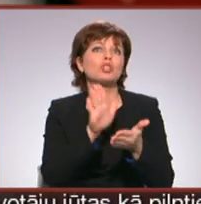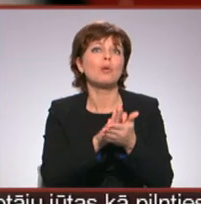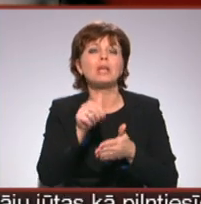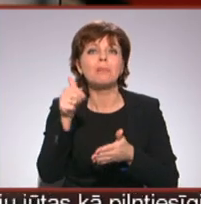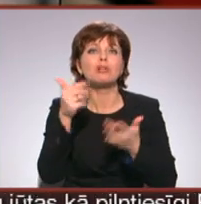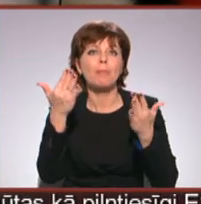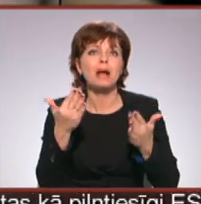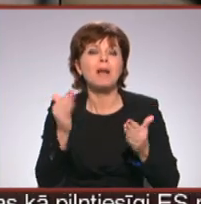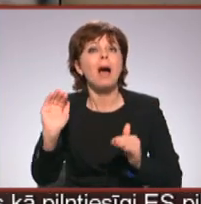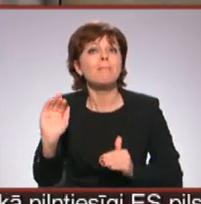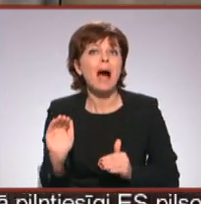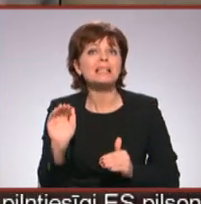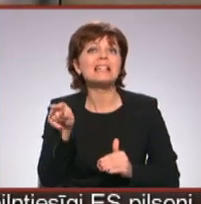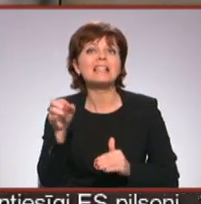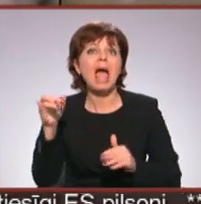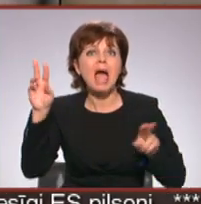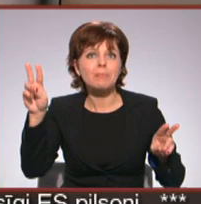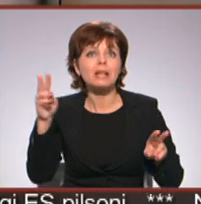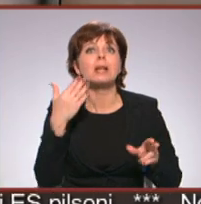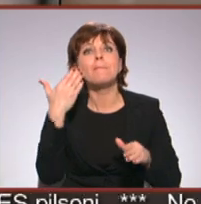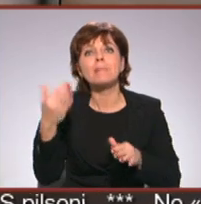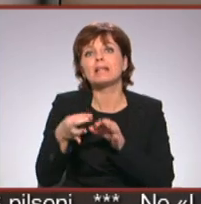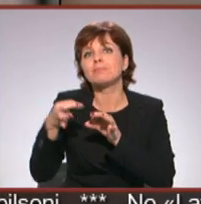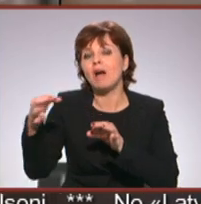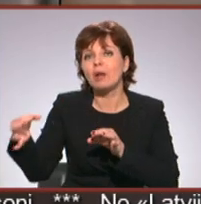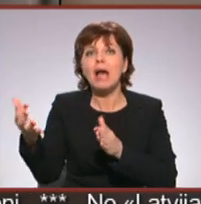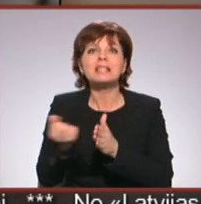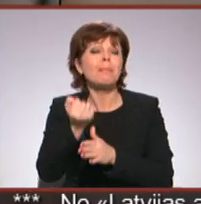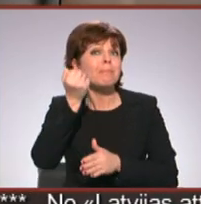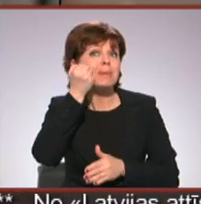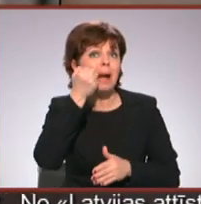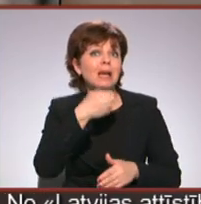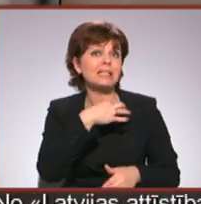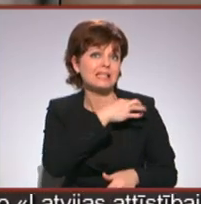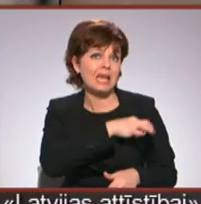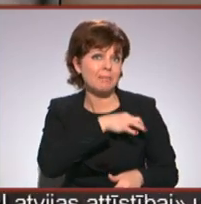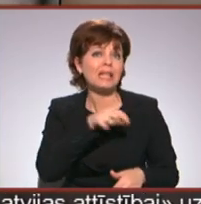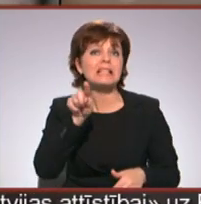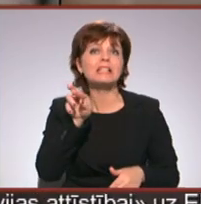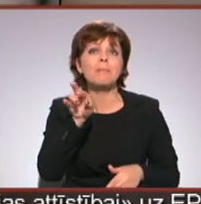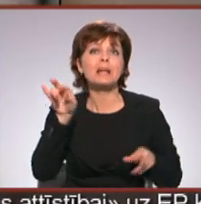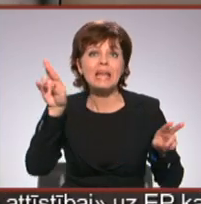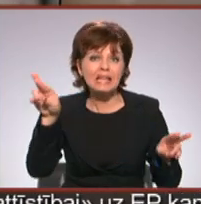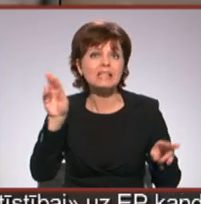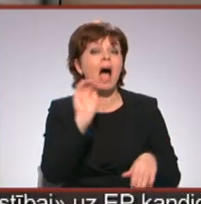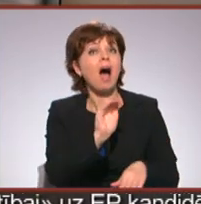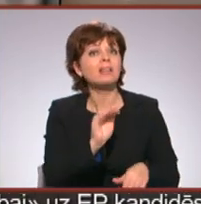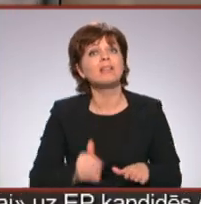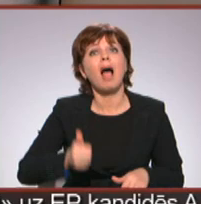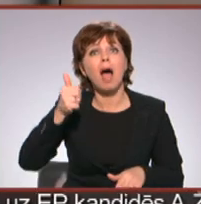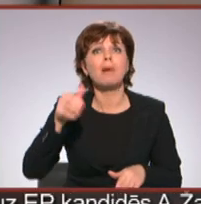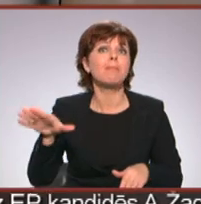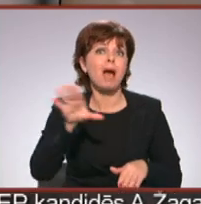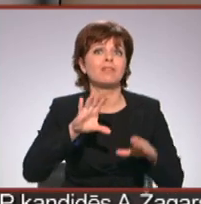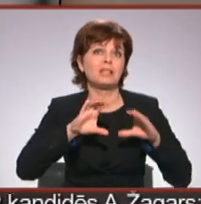savam novadam saņēma piemiņzīmes sprīdītes, kas allaž atgādinās, ka labāk par visiem pasaules labumiem ir ģimene un